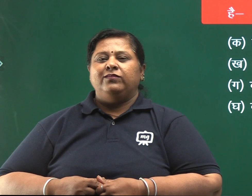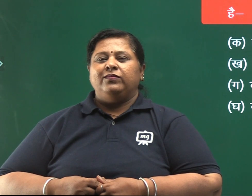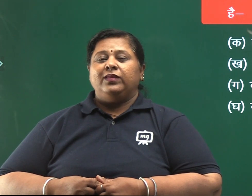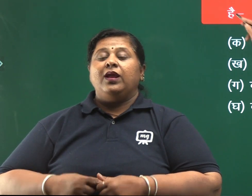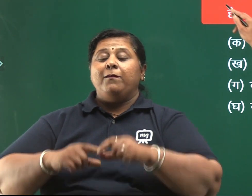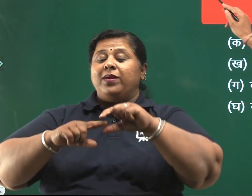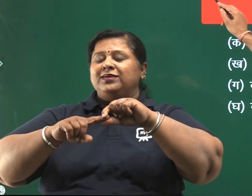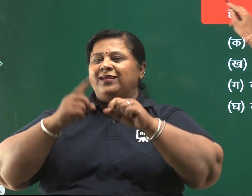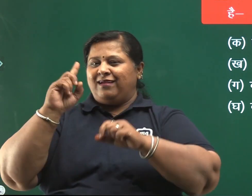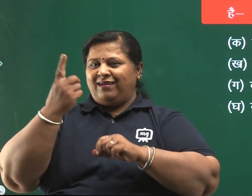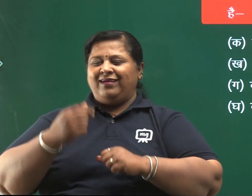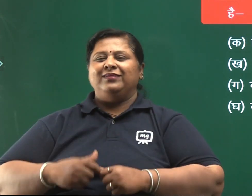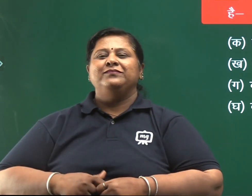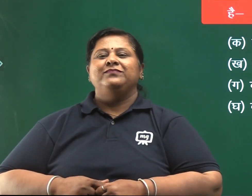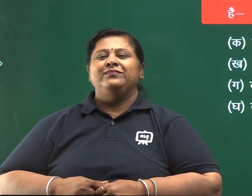प्रश्न संख्या 1,